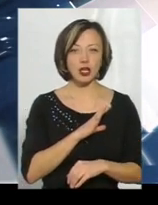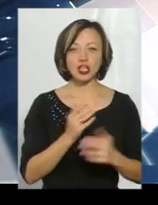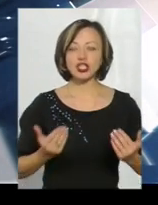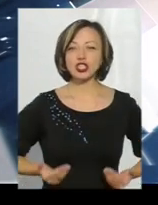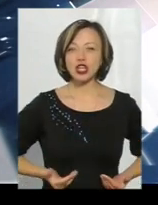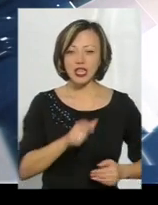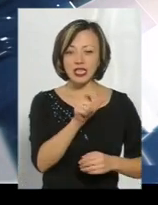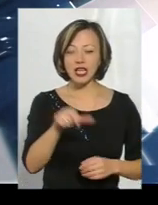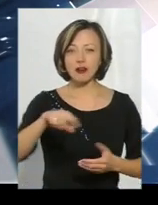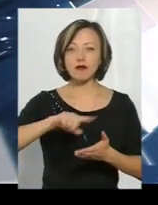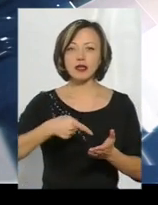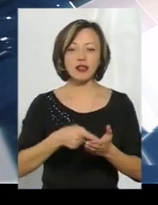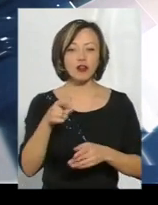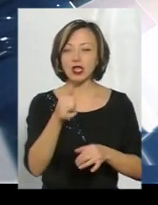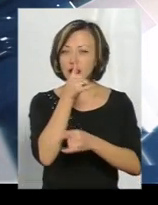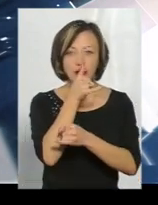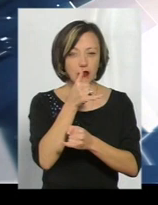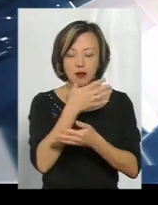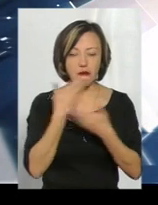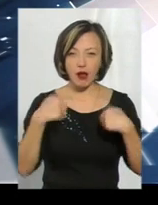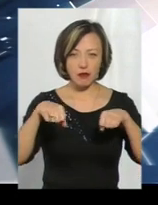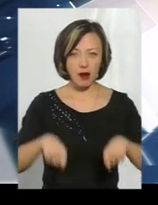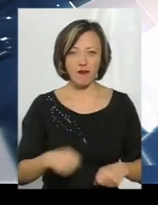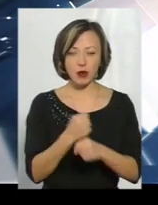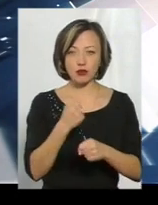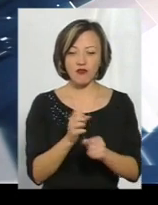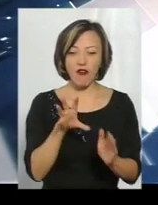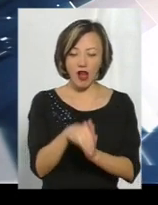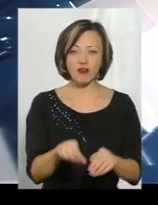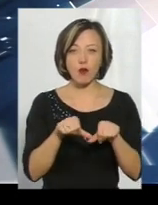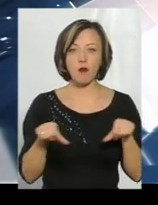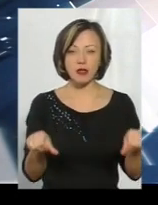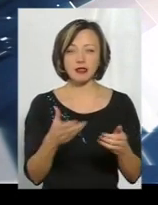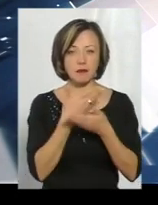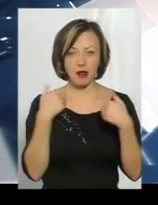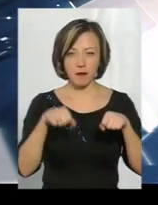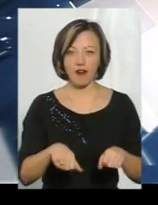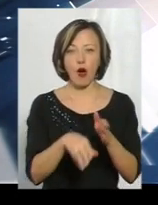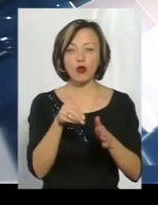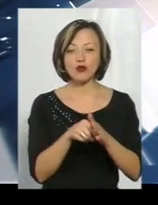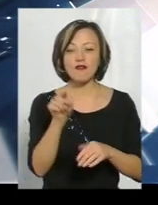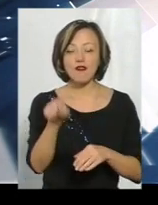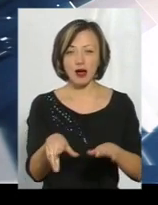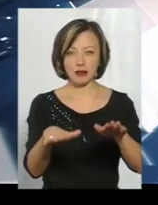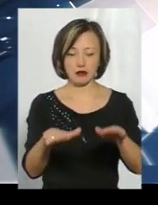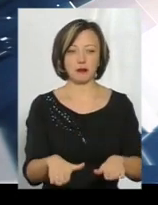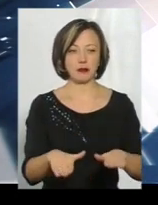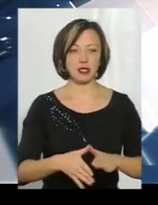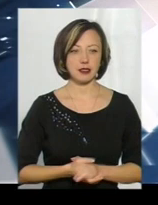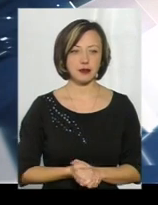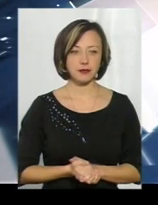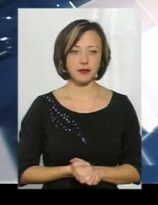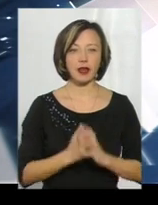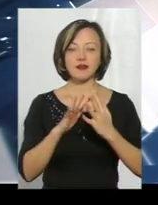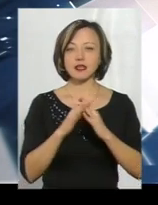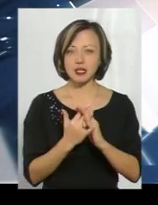жителів міста, тобто вони не могли працювати в комісії, тому що вони не мали права голосувати в